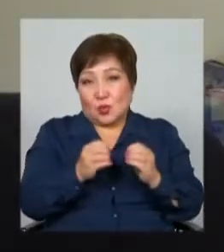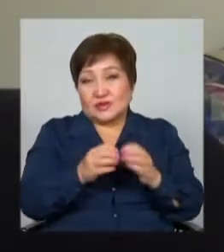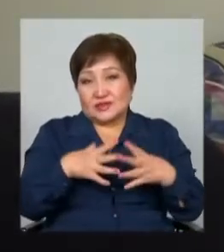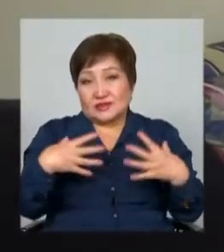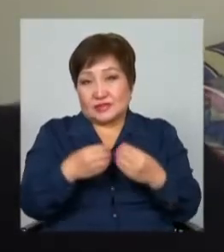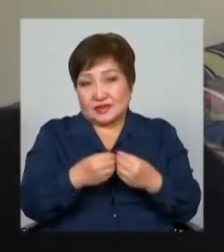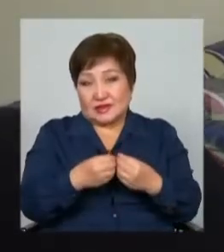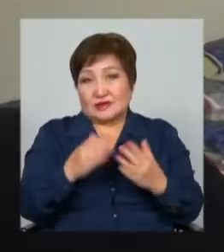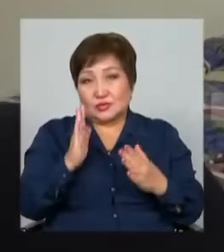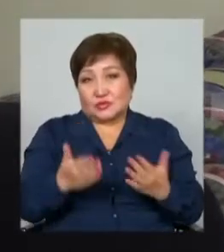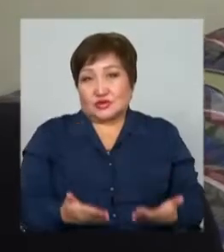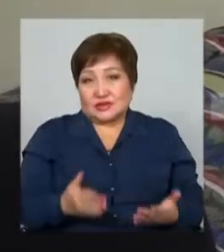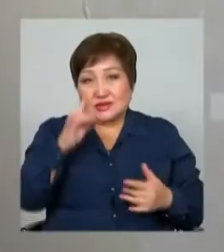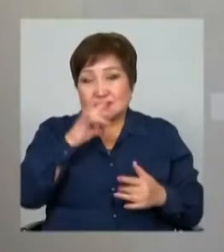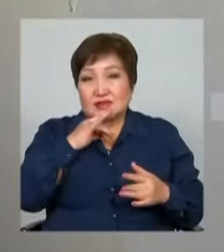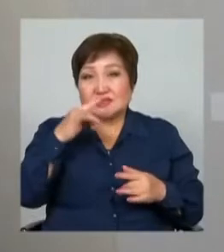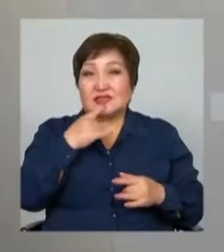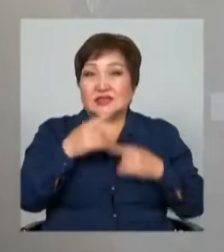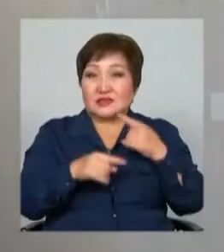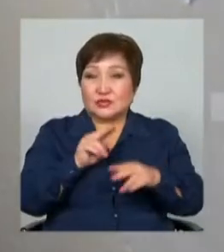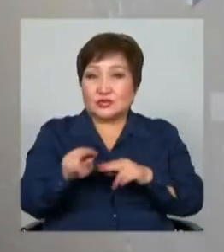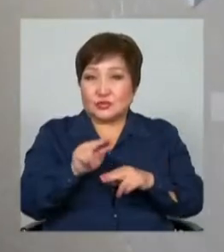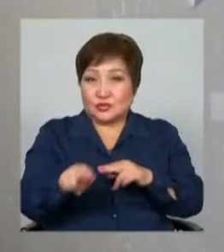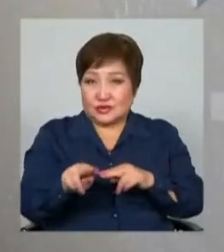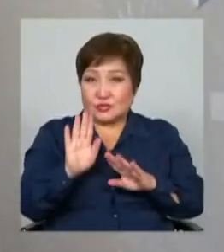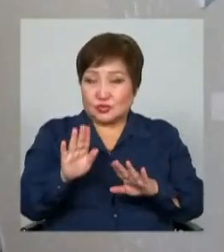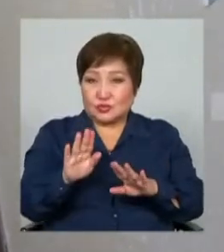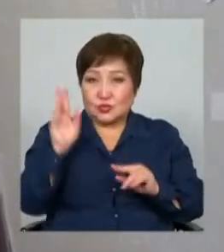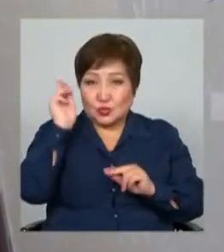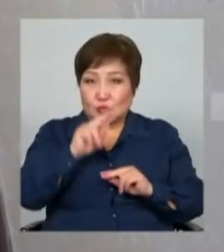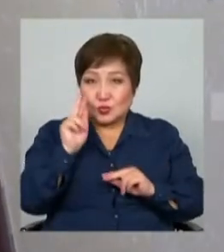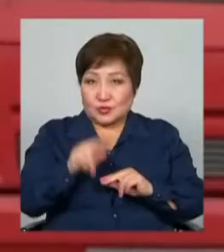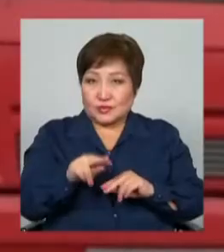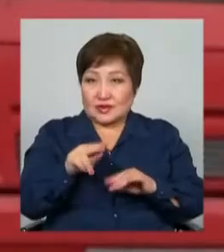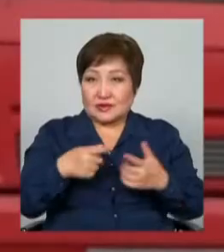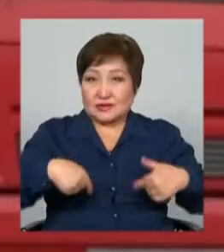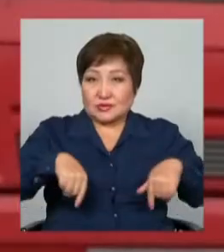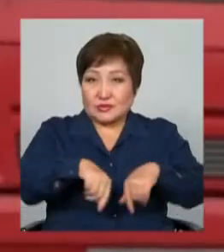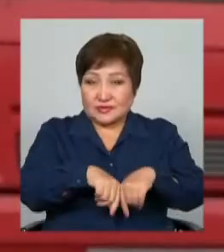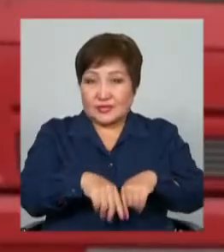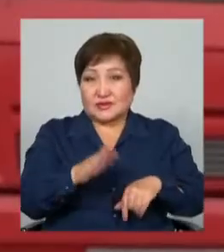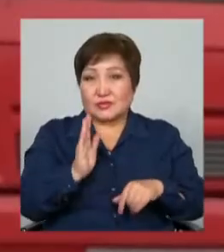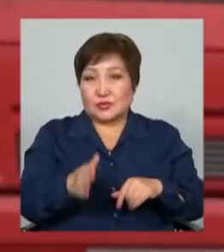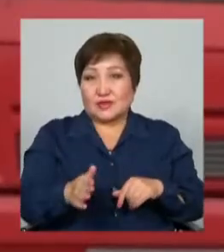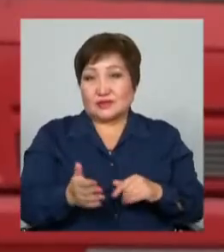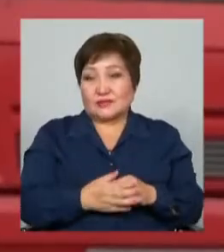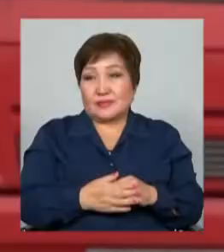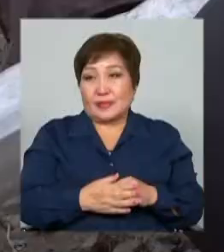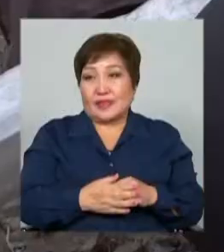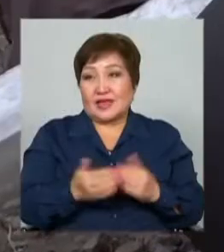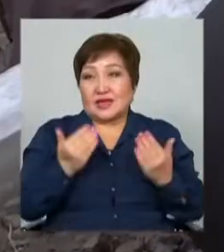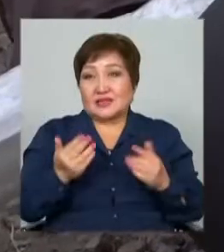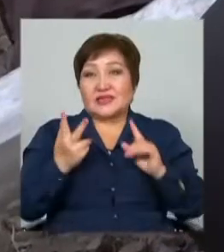қазақ тілін үйренуге көмек көрсетіледі. Ол үшін аптасына тегін сабақтар ұйымдастырылмақ. Қазір екінші волна болады,